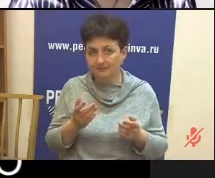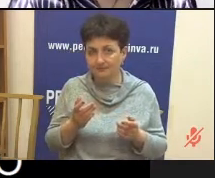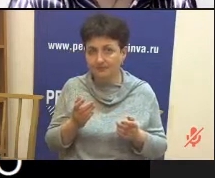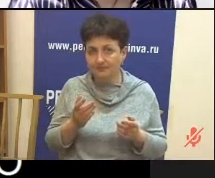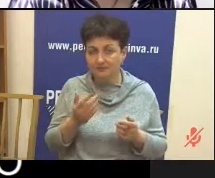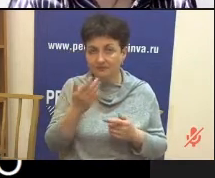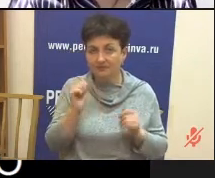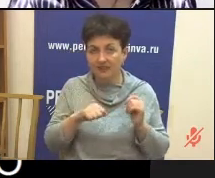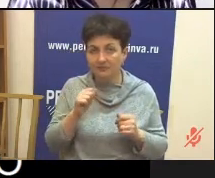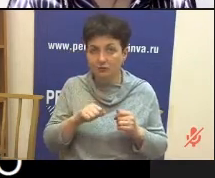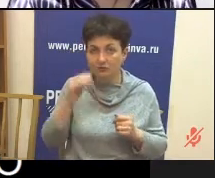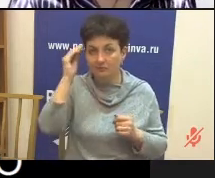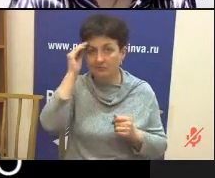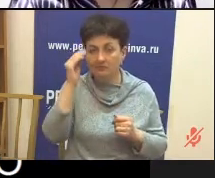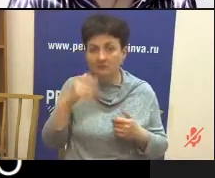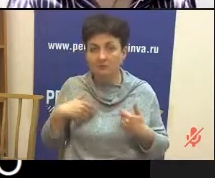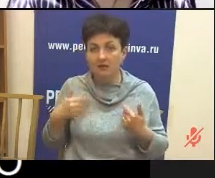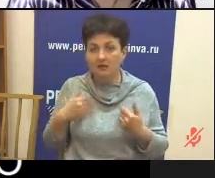такими смыслами, которые,